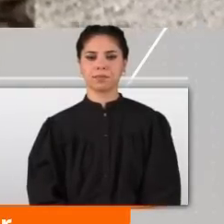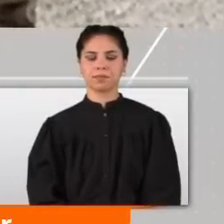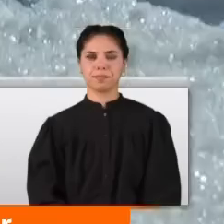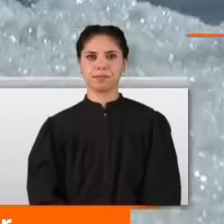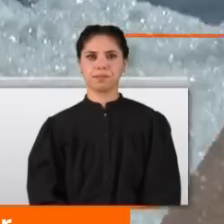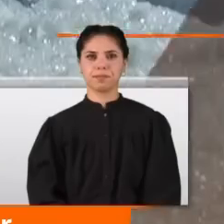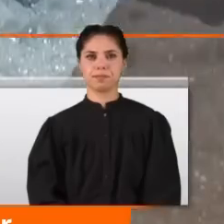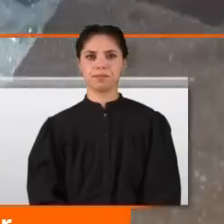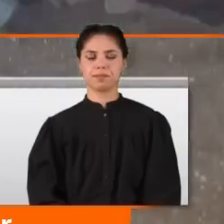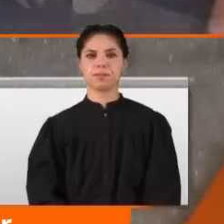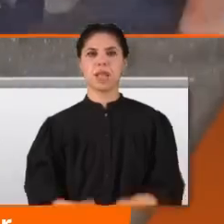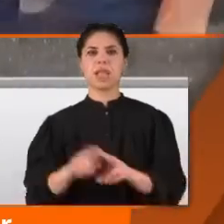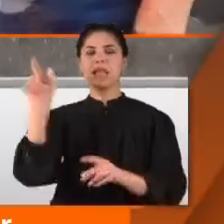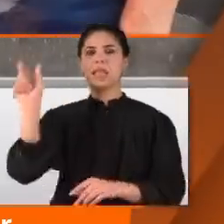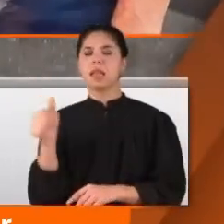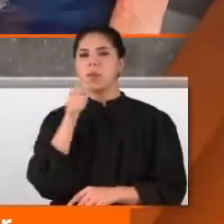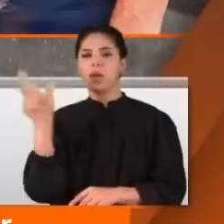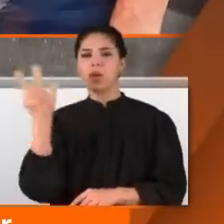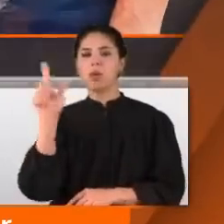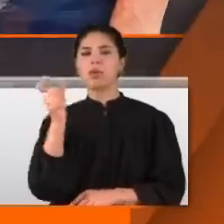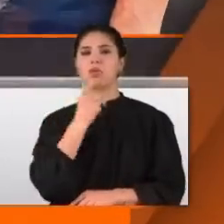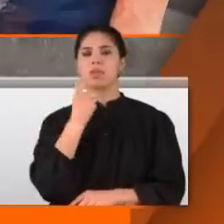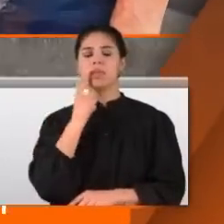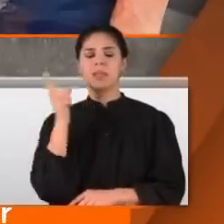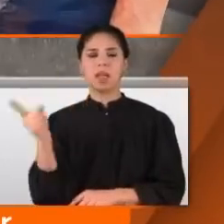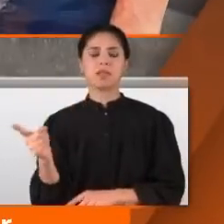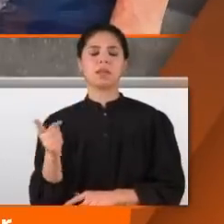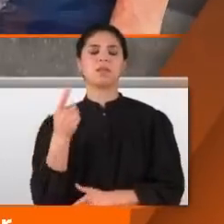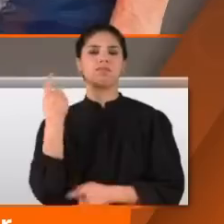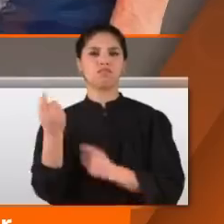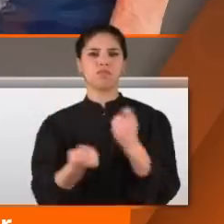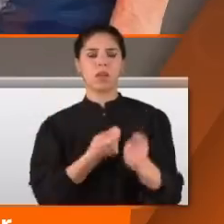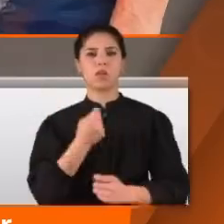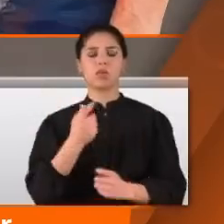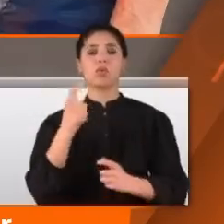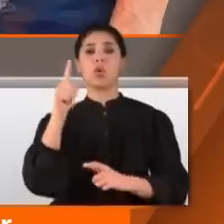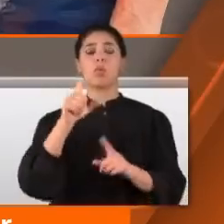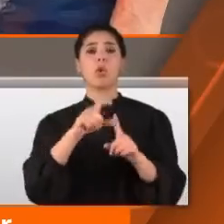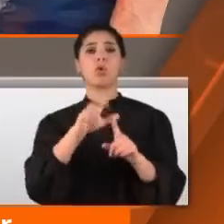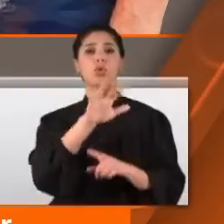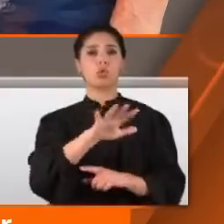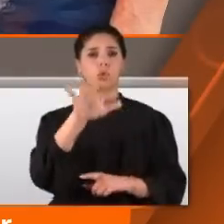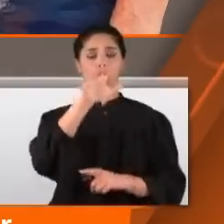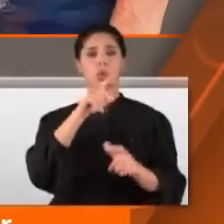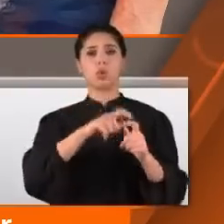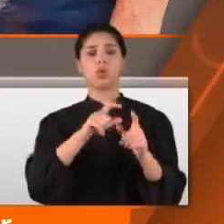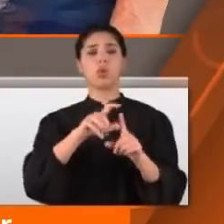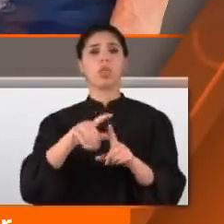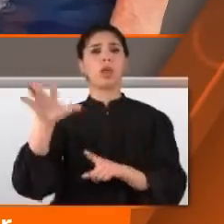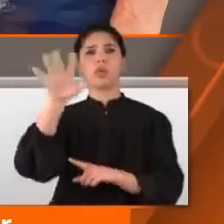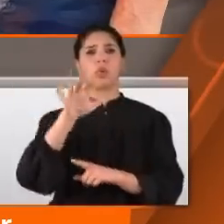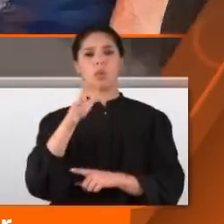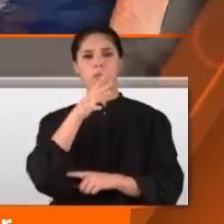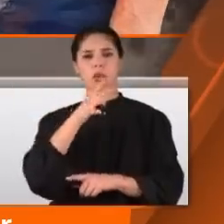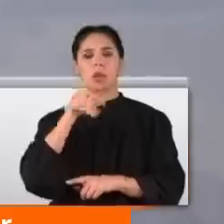kıymetliydi. Nimet Encu 30 yıldır güvenlik koruculuğu yapıyordu. Doğu ve Güneydoğu kırsalını avcunun içi gibi bildiğinden lakabı